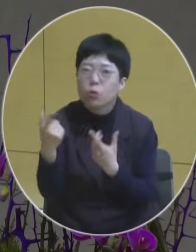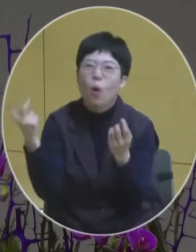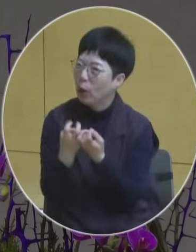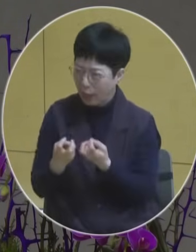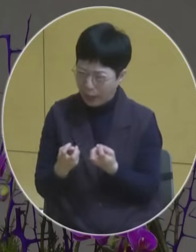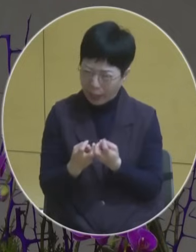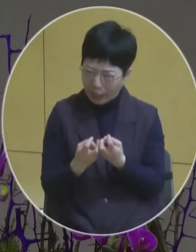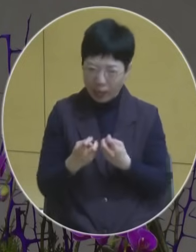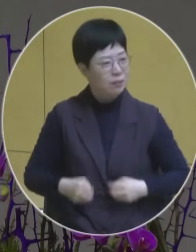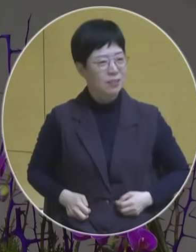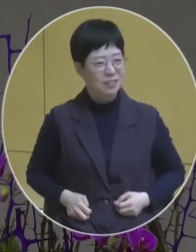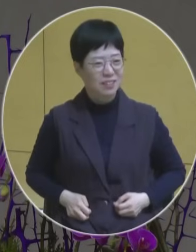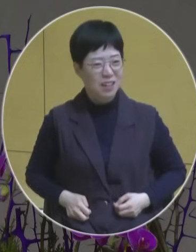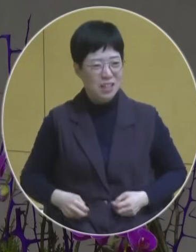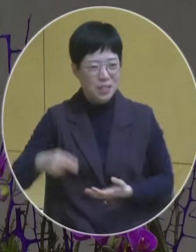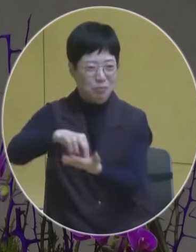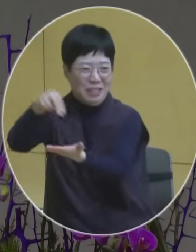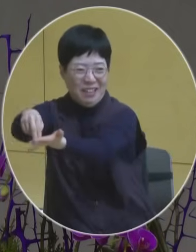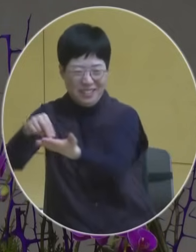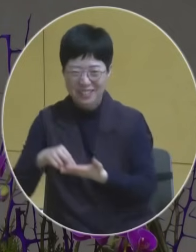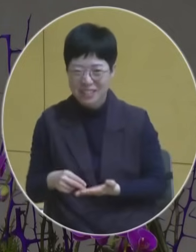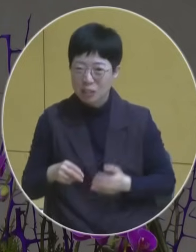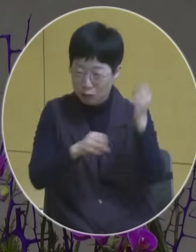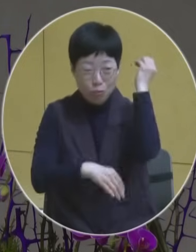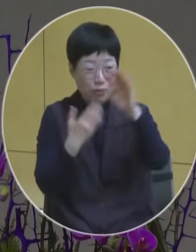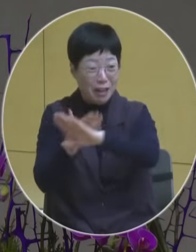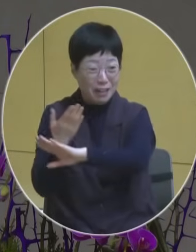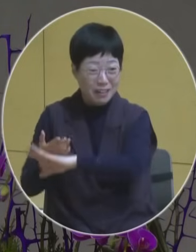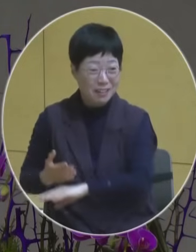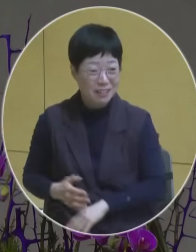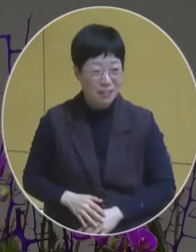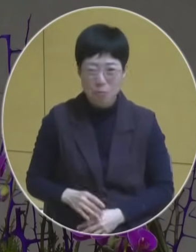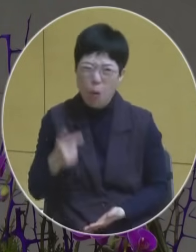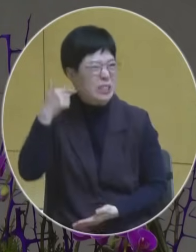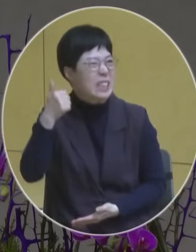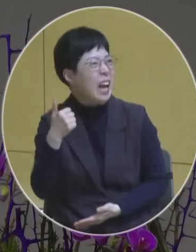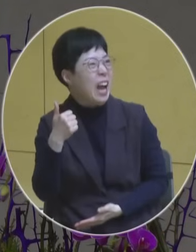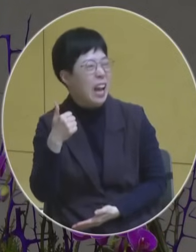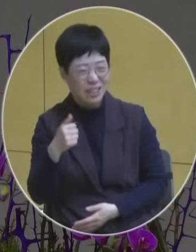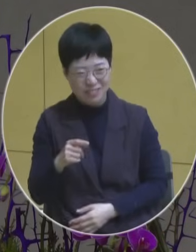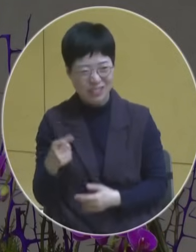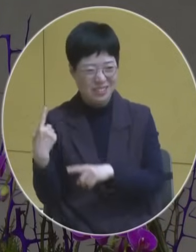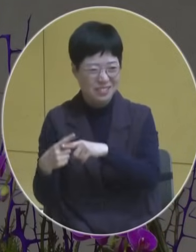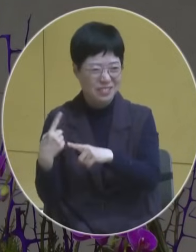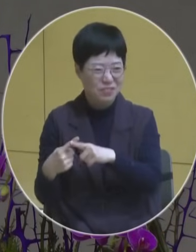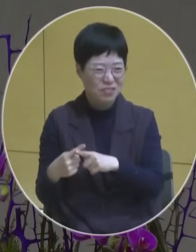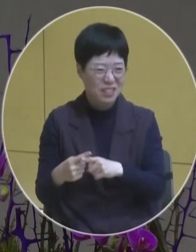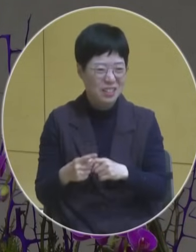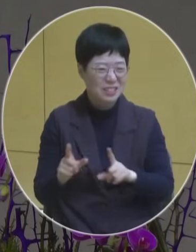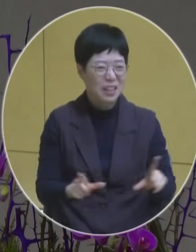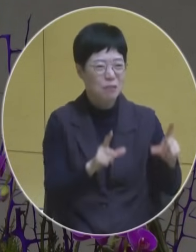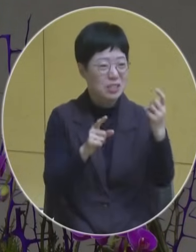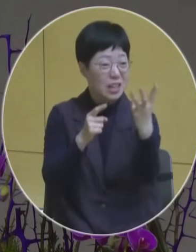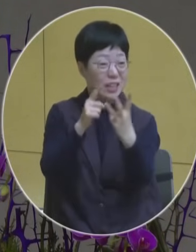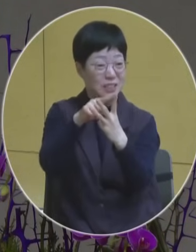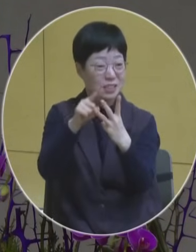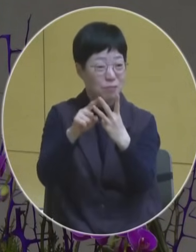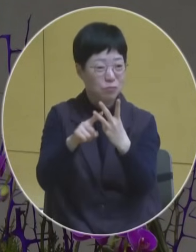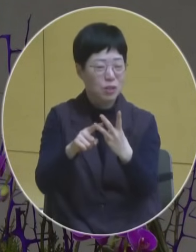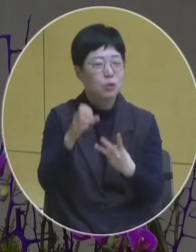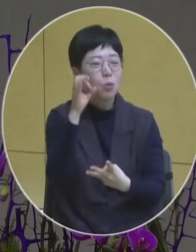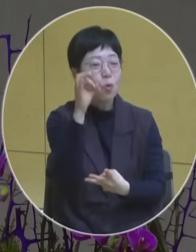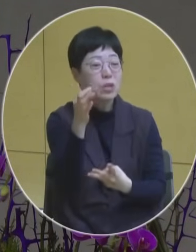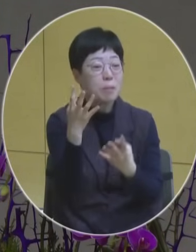어떻게. 입장에 따라서 기준이 다 바뀌더라고요. 사람이 바뀌는 경우를 세 가지 경우를 보는데,